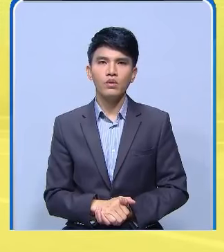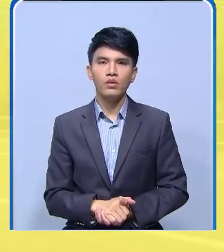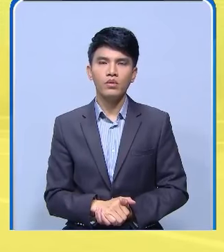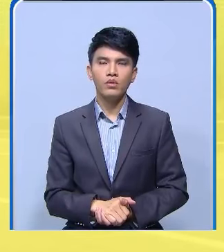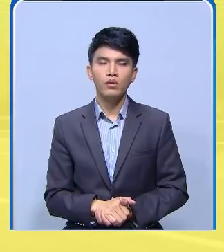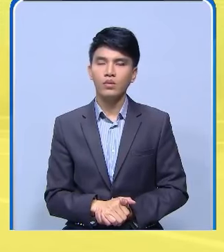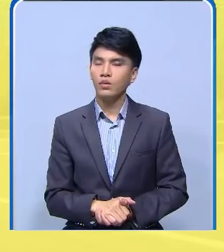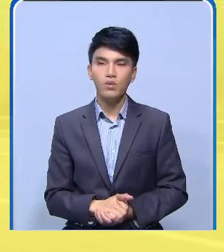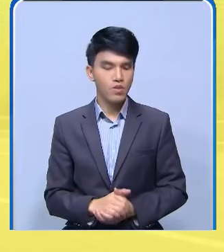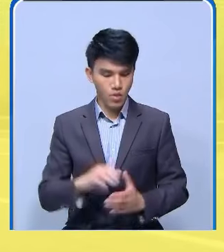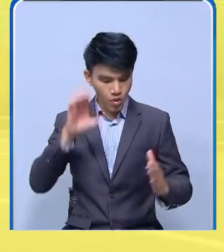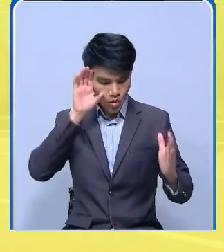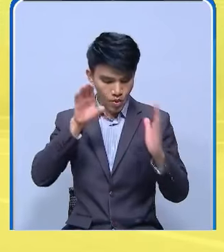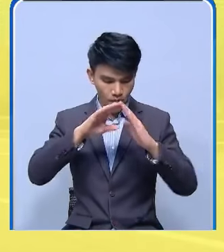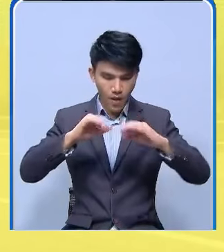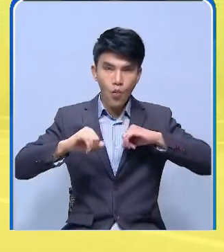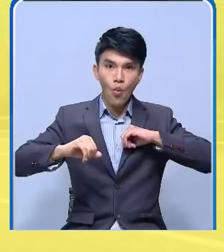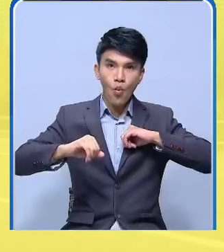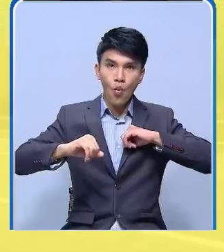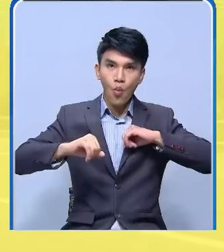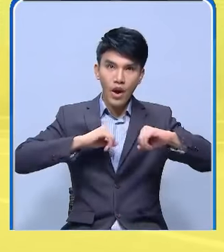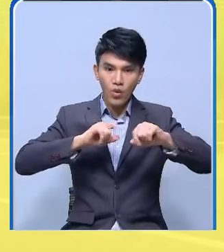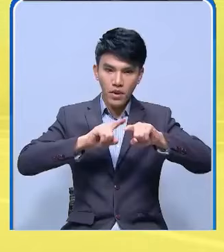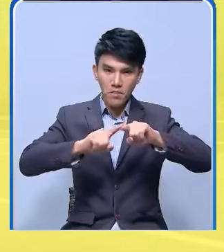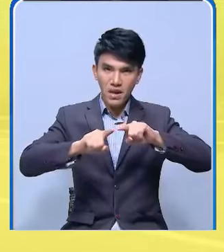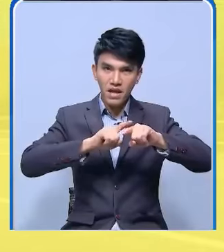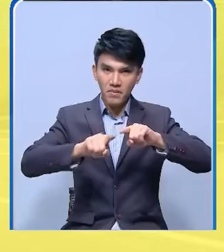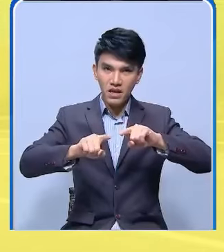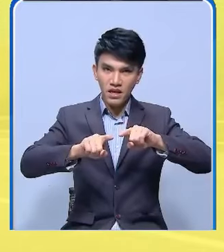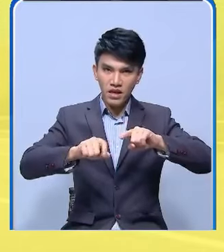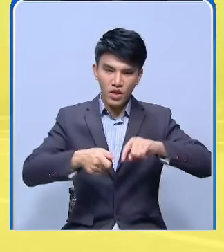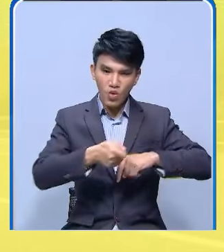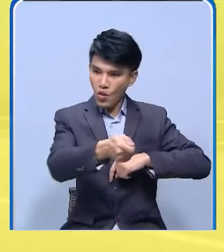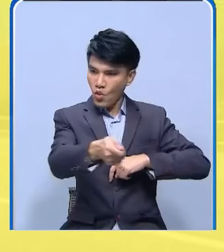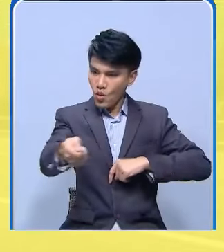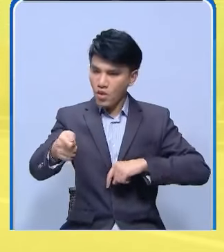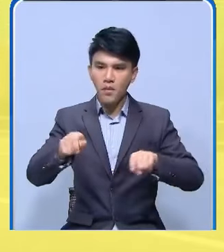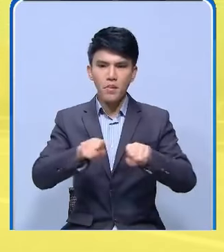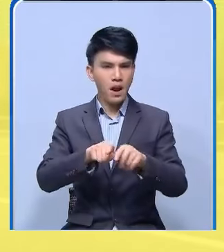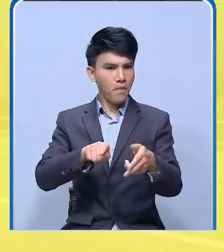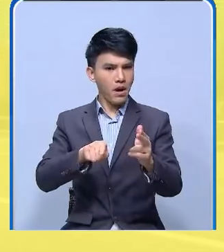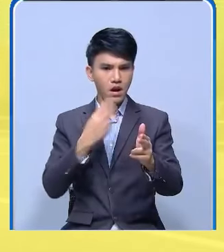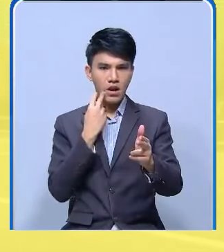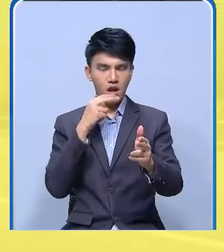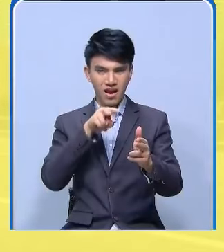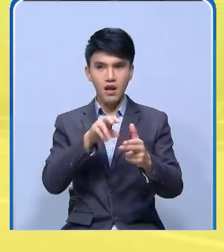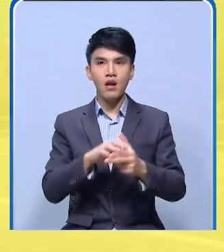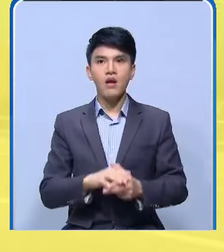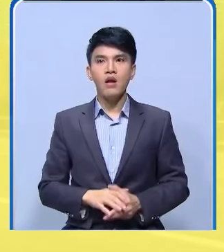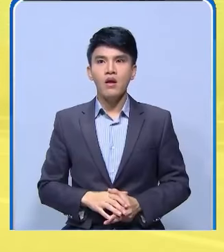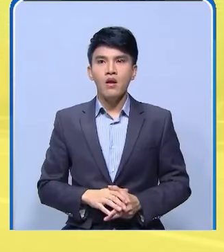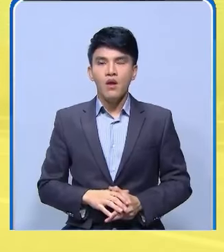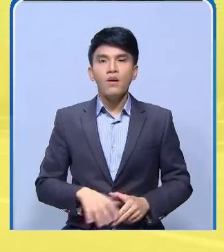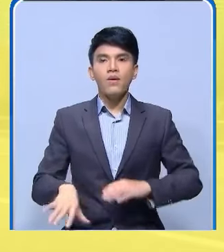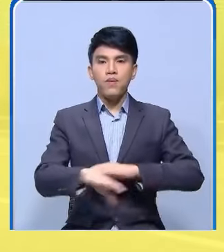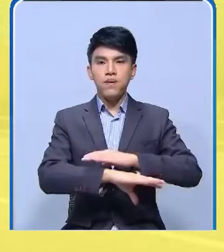นั่นค่ะเป็นภาพวัยรุ่นนะคะถือมีดด้ามยาวเข้าไปเลยนะคะบ้างก็ว่าเนี่ยเหมือนจะมีปืนด้วยหรือเปล่านะคะนี่ค่ะเป็นหลักฐ